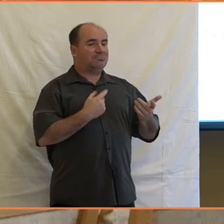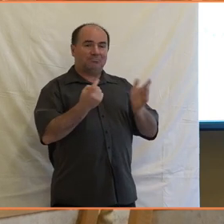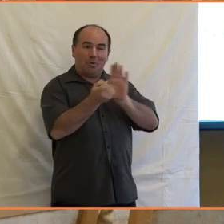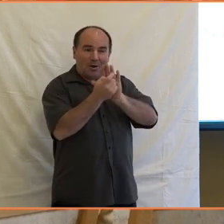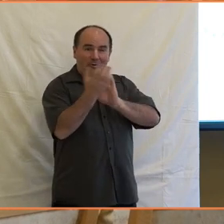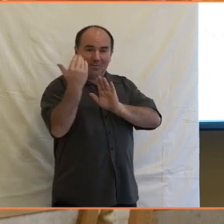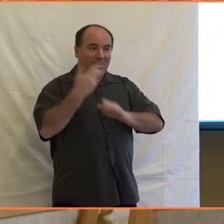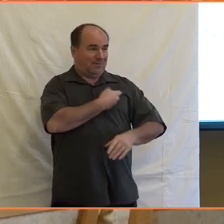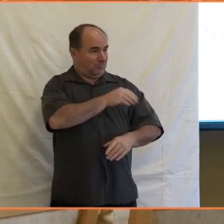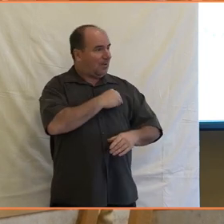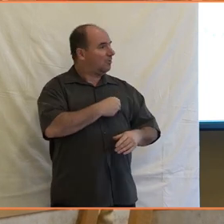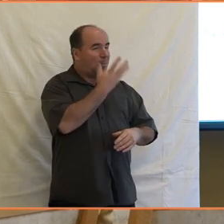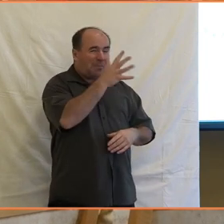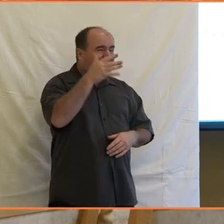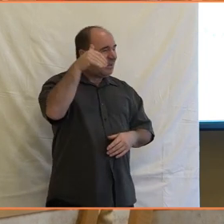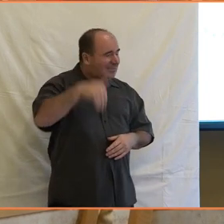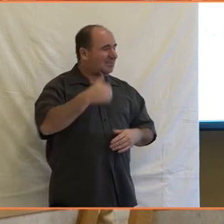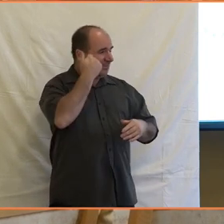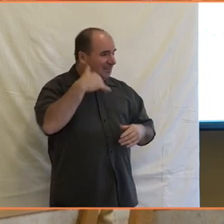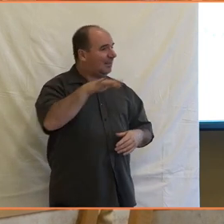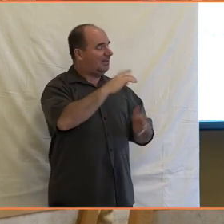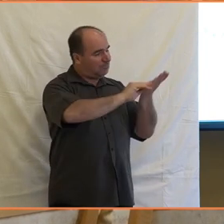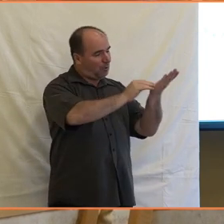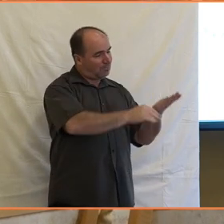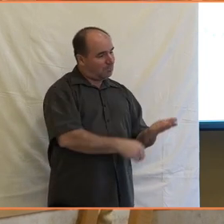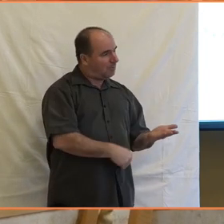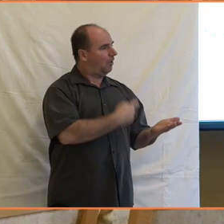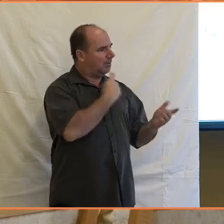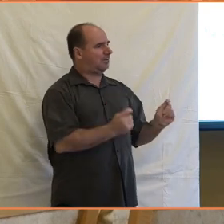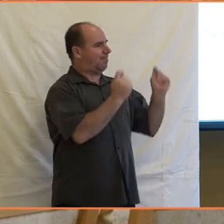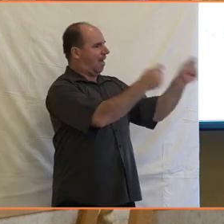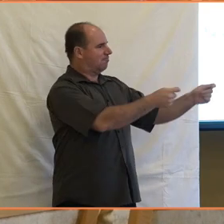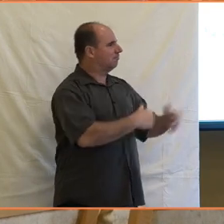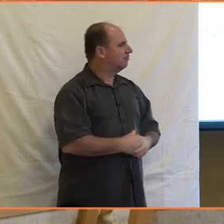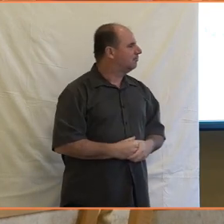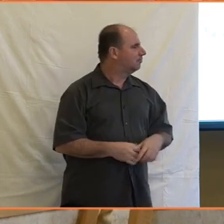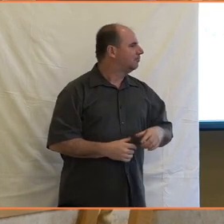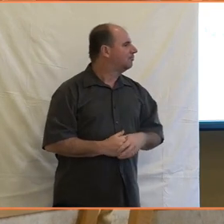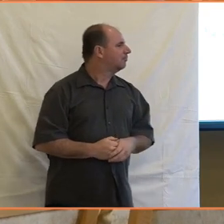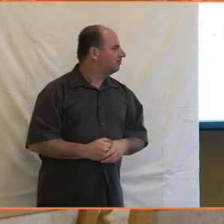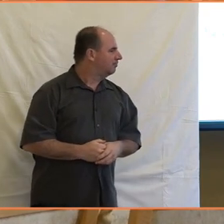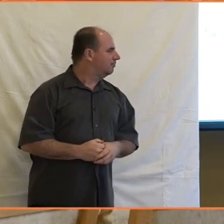dějou. Jestli tě napadá něco dalšího nebo i víc historického, co se dá k tomuhle zmínit?